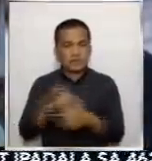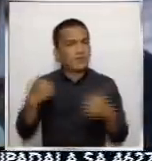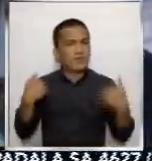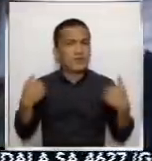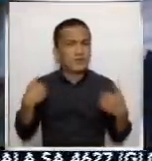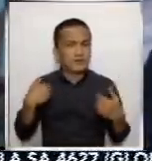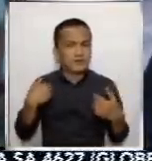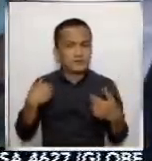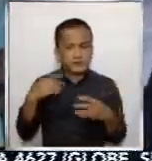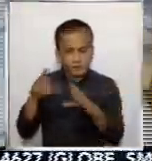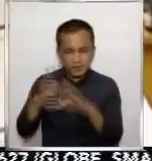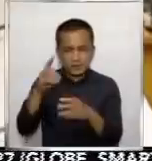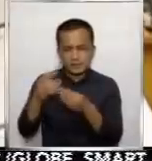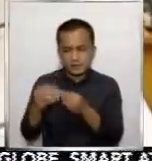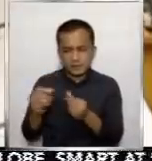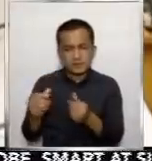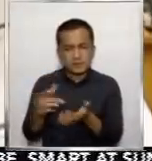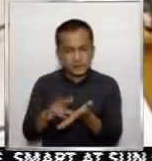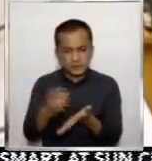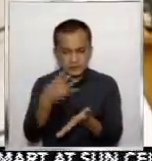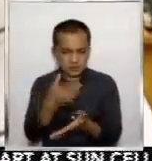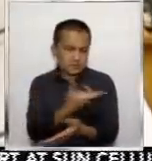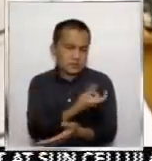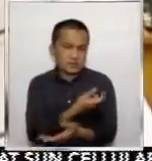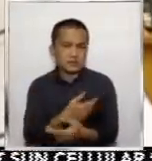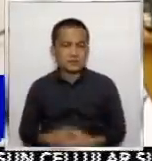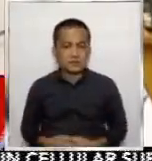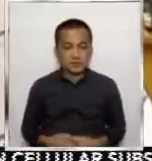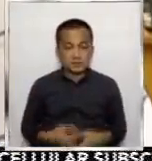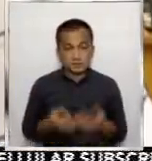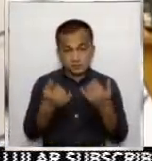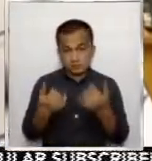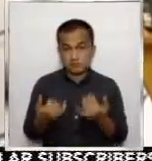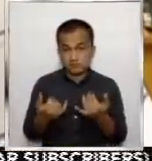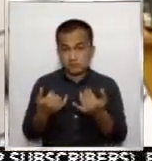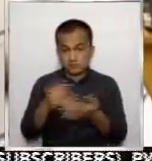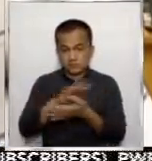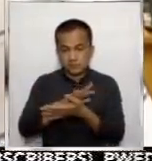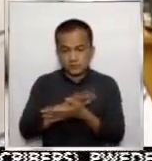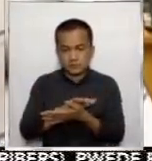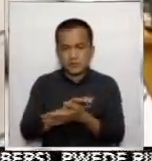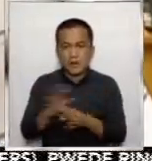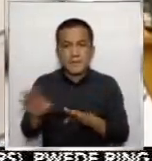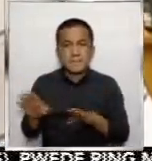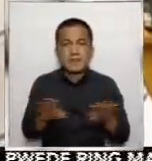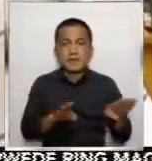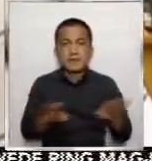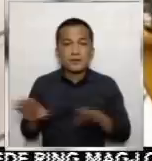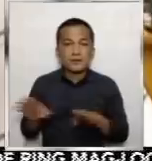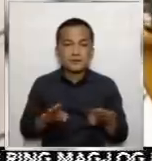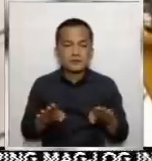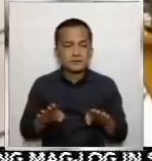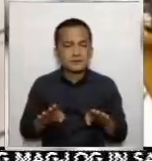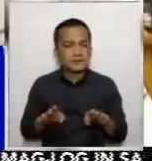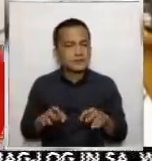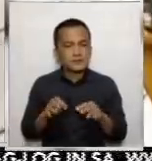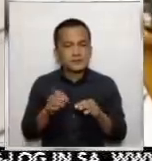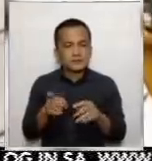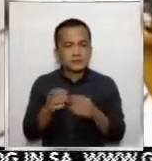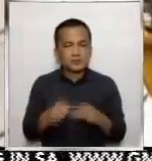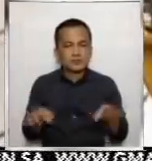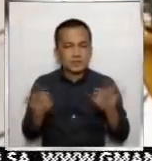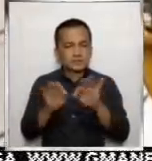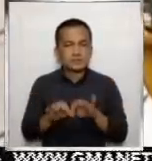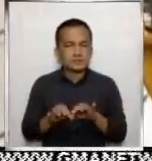natutuklasang lunas o bakuna. Dito sa pandemyang to, behavior would be really very, very critical, no?